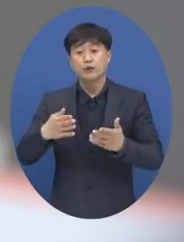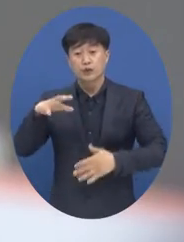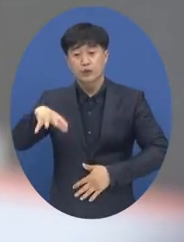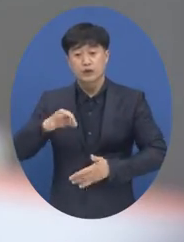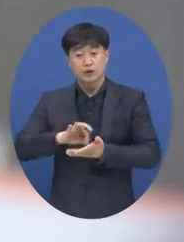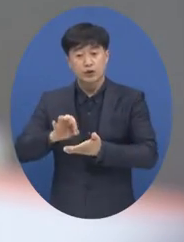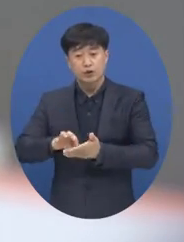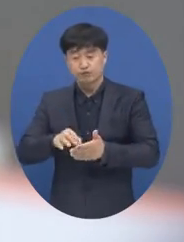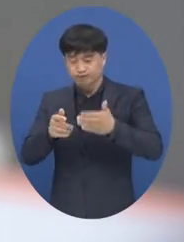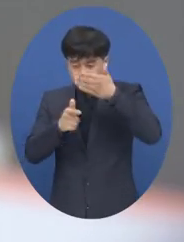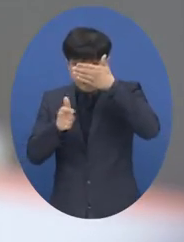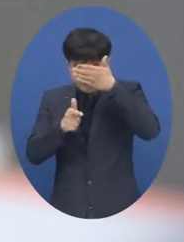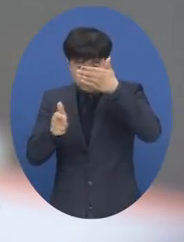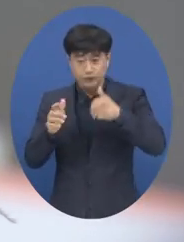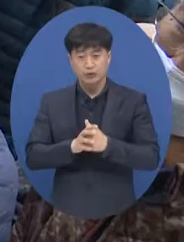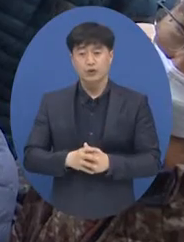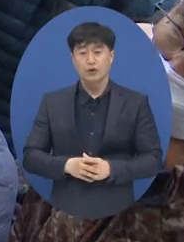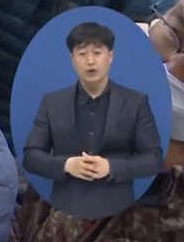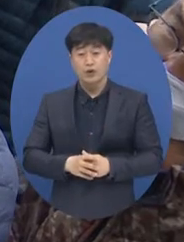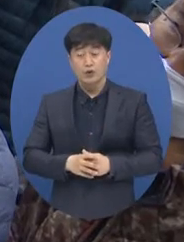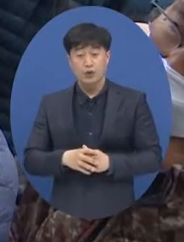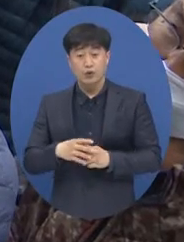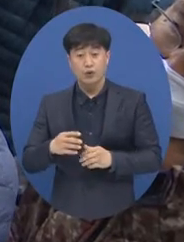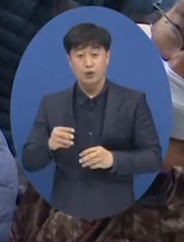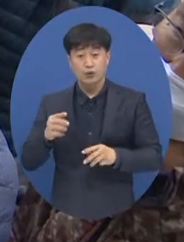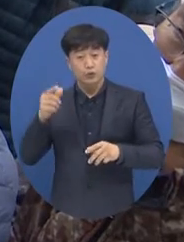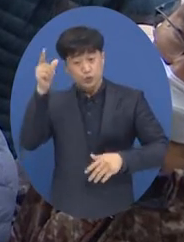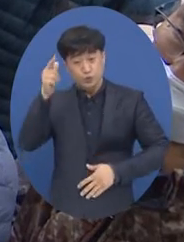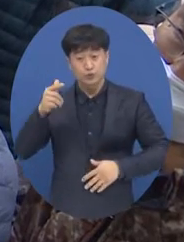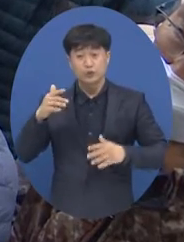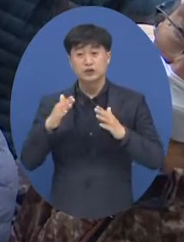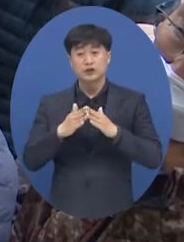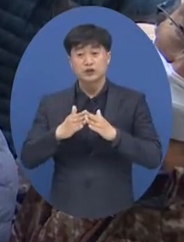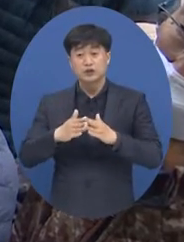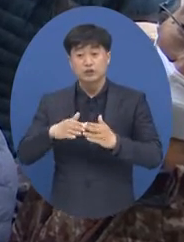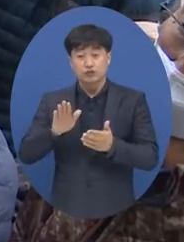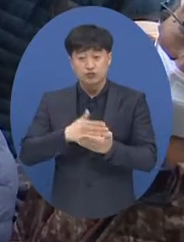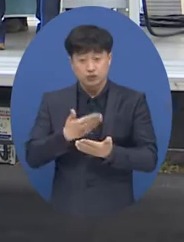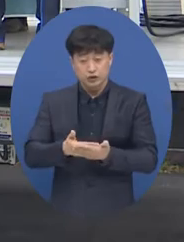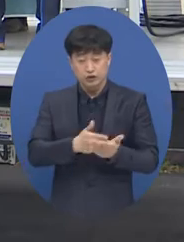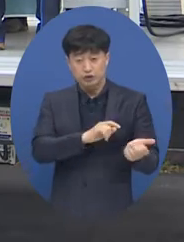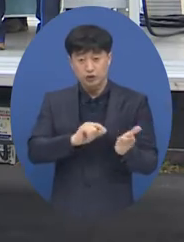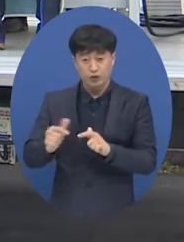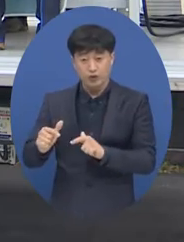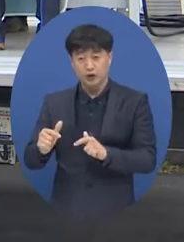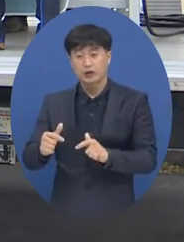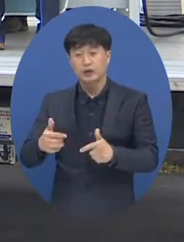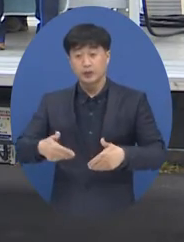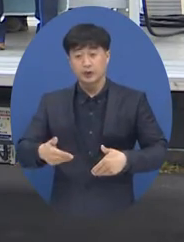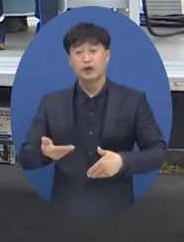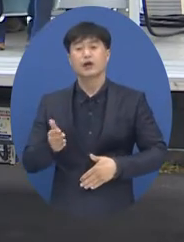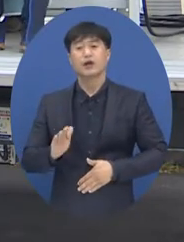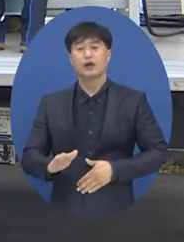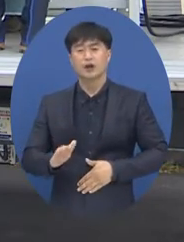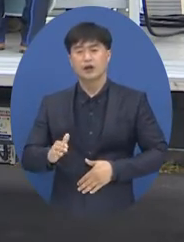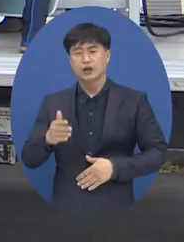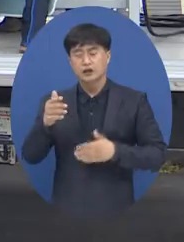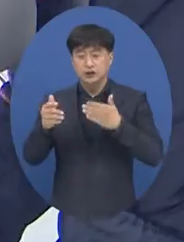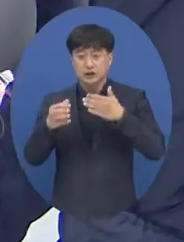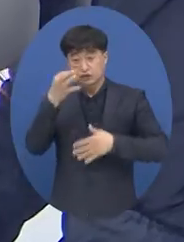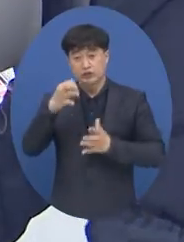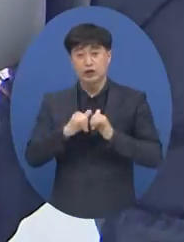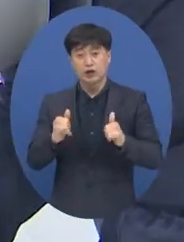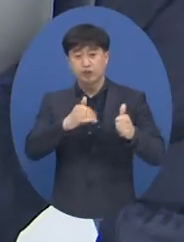자주 쓰이는 용접. 축사를 고치거나 농기계를 수리할 때 용접할 일이 잦은데 기술자를 부르기 어려워 농가에서